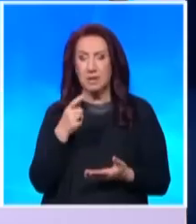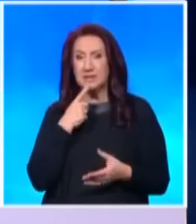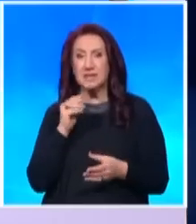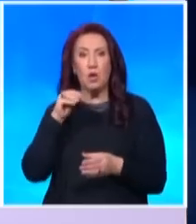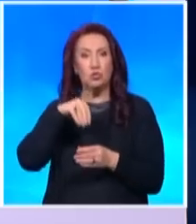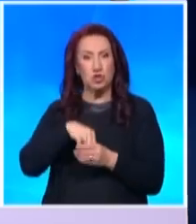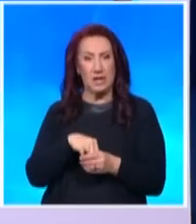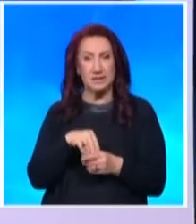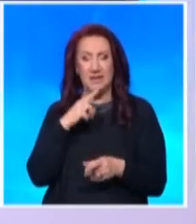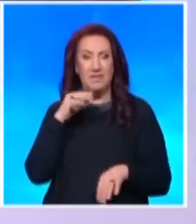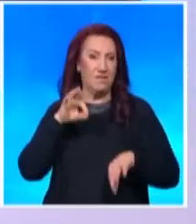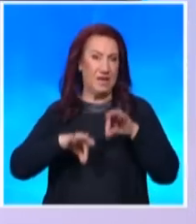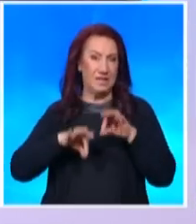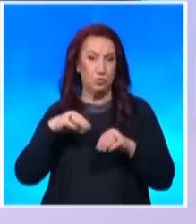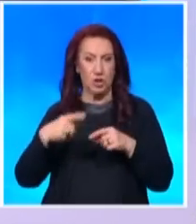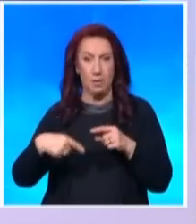изборния процес?